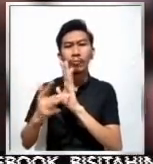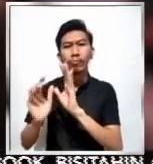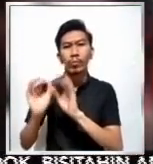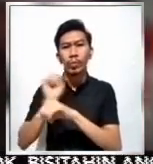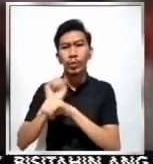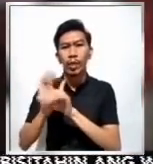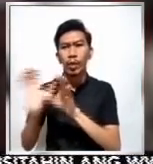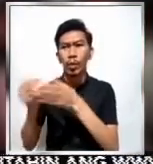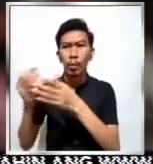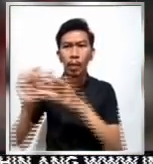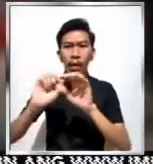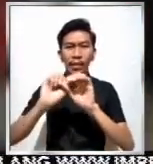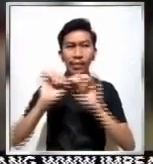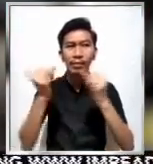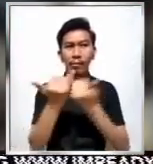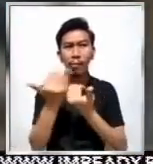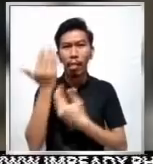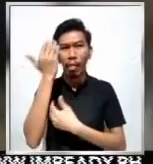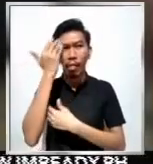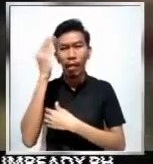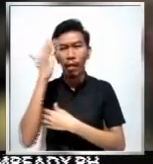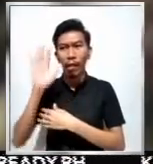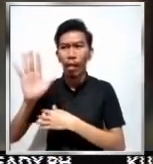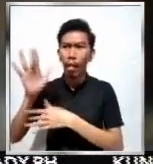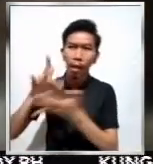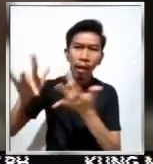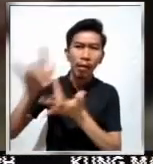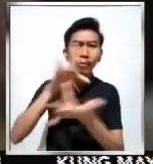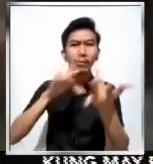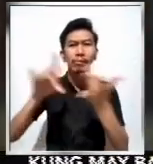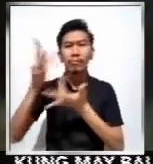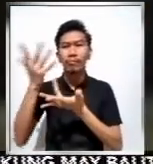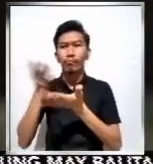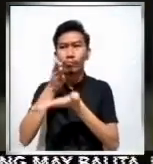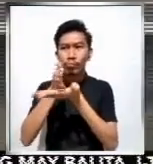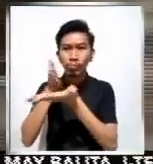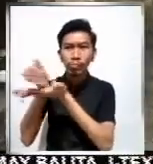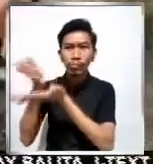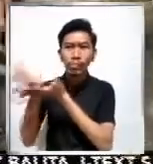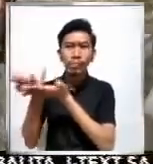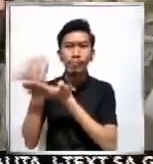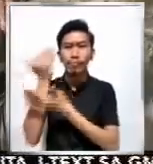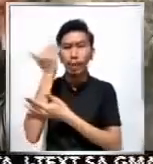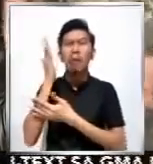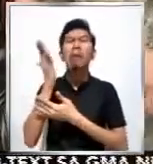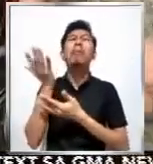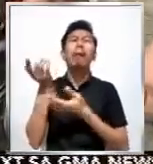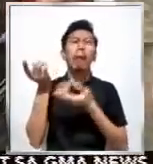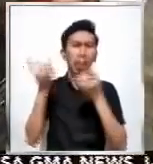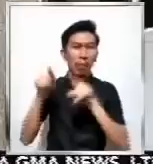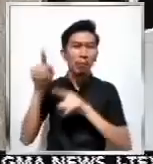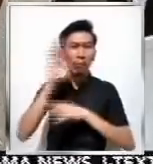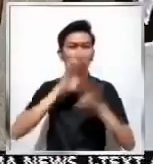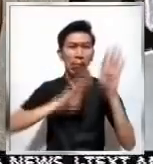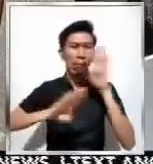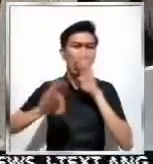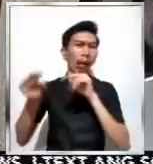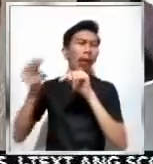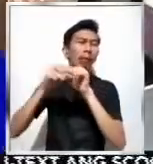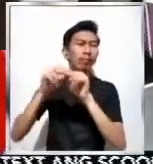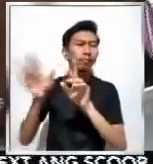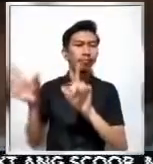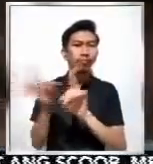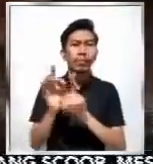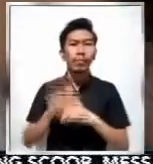government agencies about their movements. Kaya sa tingin ko po, doon po nagkakaproblema, sir. Sa datos ng Hatid Tulong Program, mahigit 600 LSI